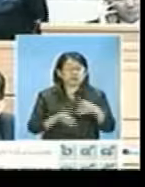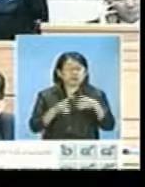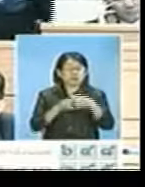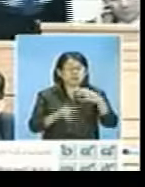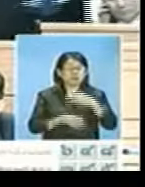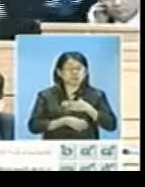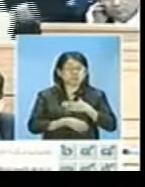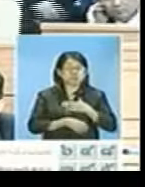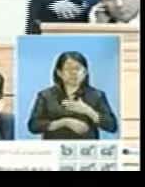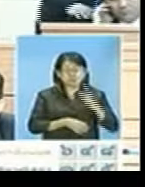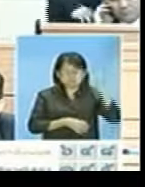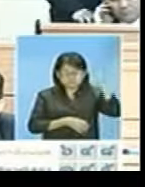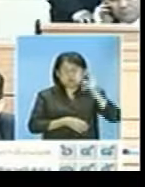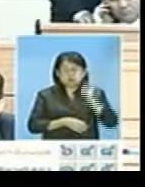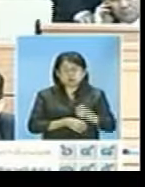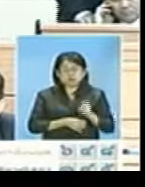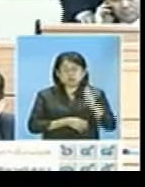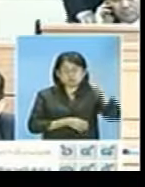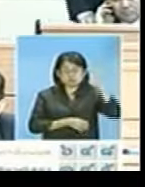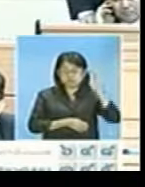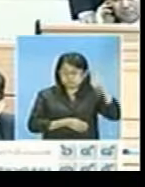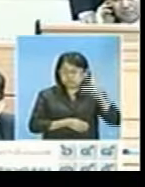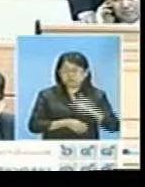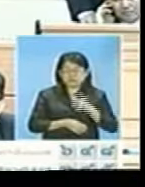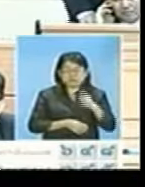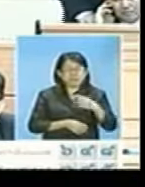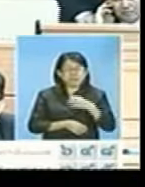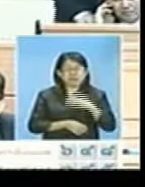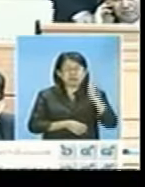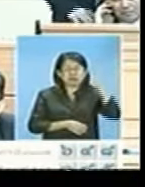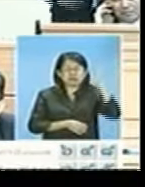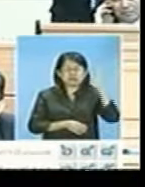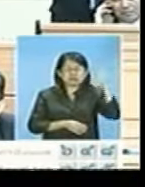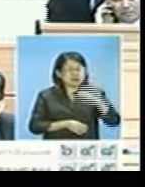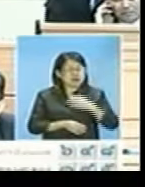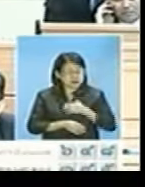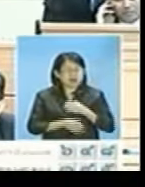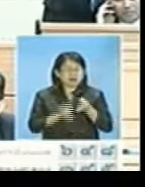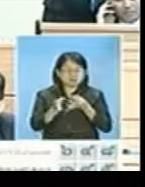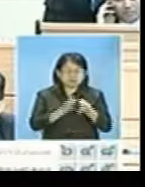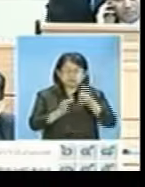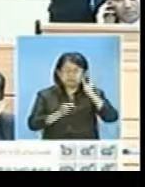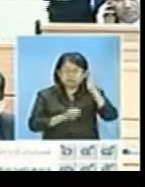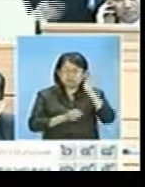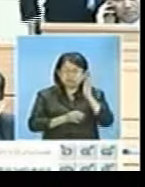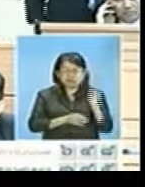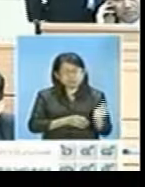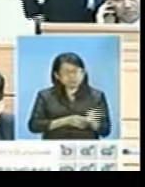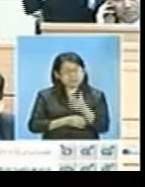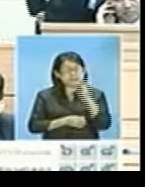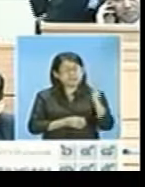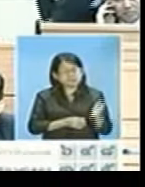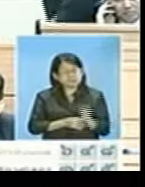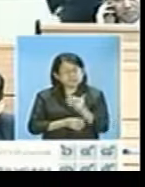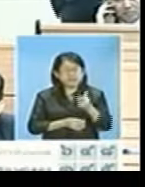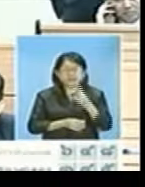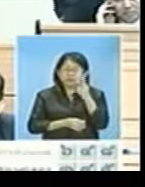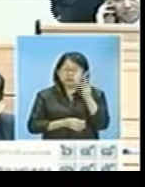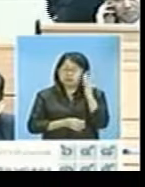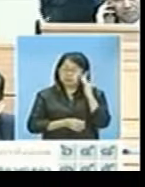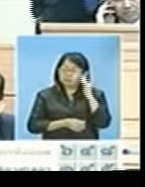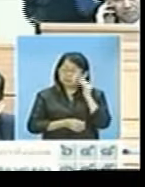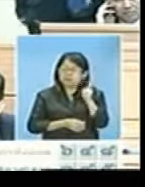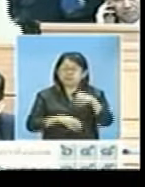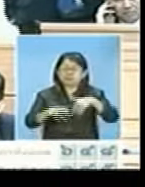ไม่ลุกขึ้นประท้วงได้อย่างไรพวกผมไม่ต้องการประท้วงครับต้องการอภิปรายป ไปอย่างที่มีความสุขของ